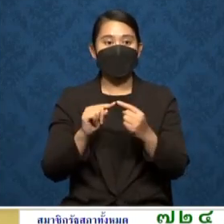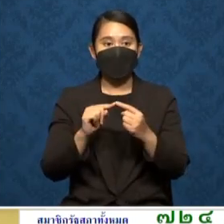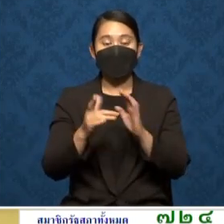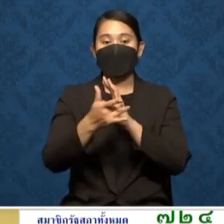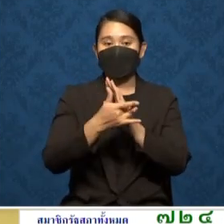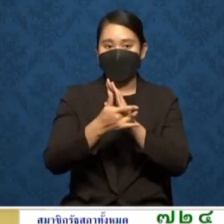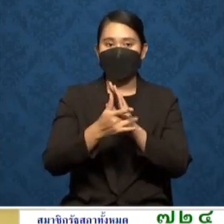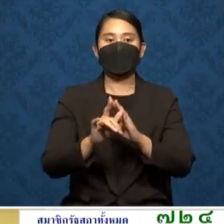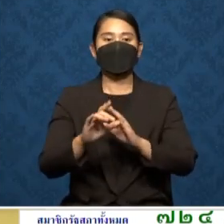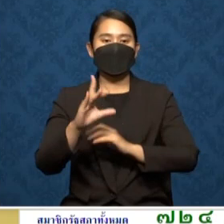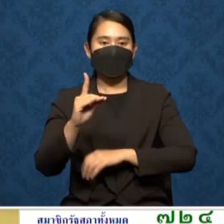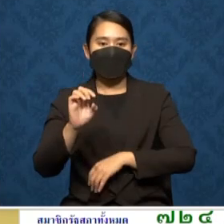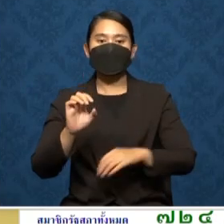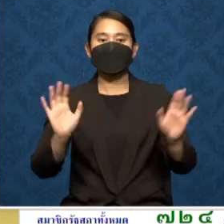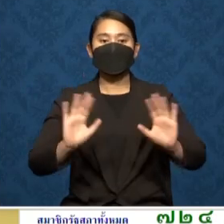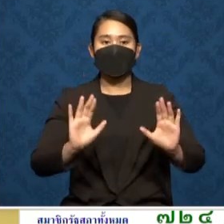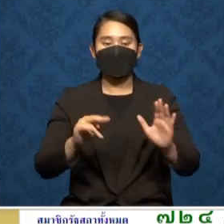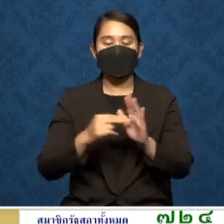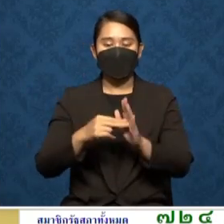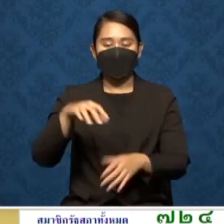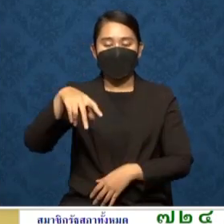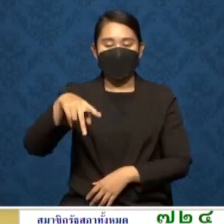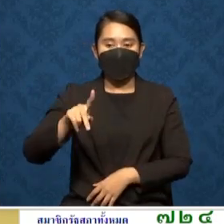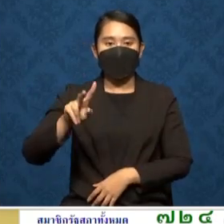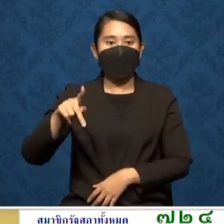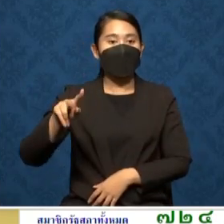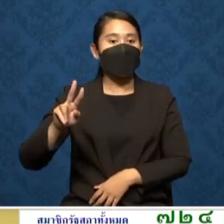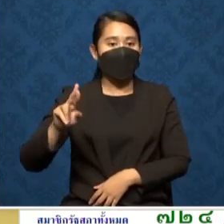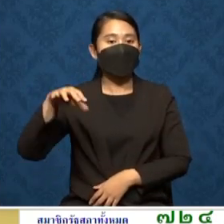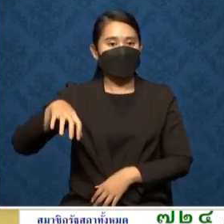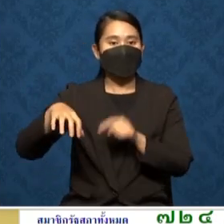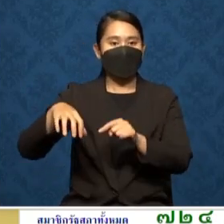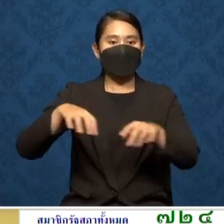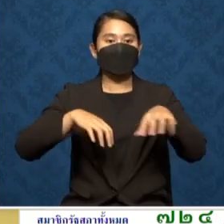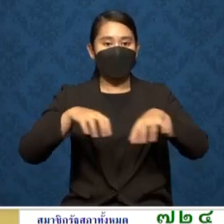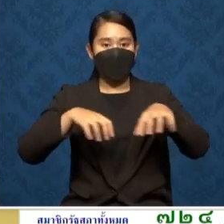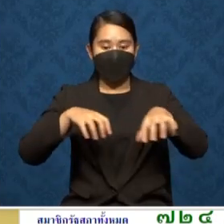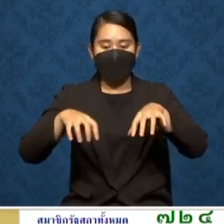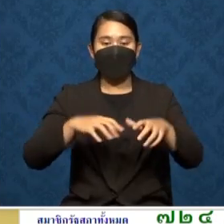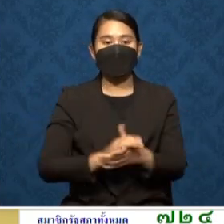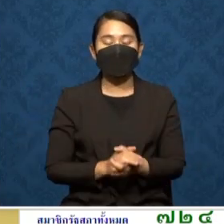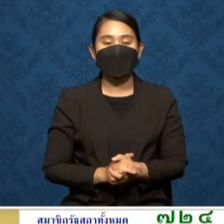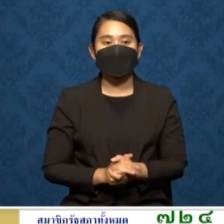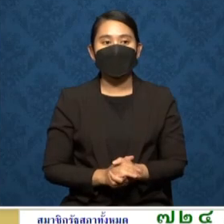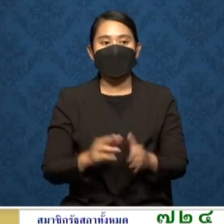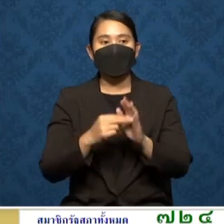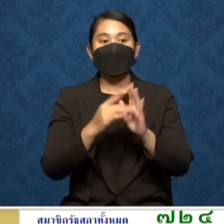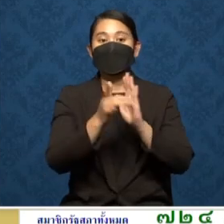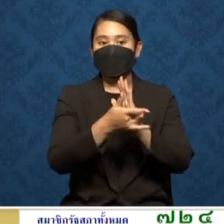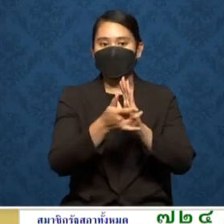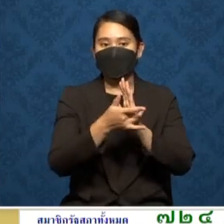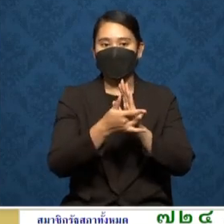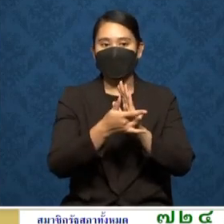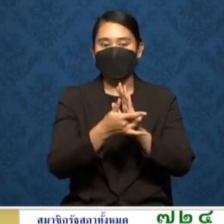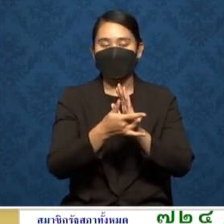ทรอนิกส์หรือด้านเทคโนโลยีแต่ใช้หน่วยงานทางด้านการบริหารมากกว่าเทคโนโลยีนั้นมันเป็นเรื่อง